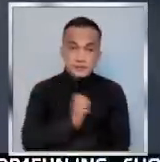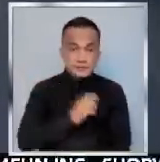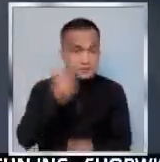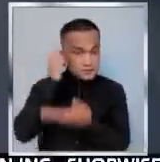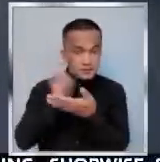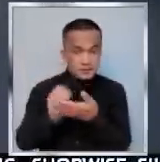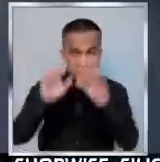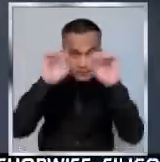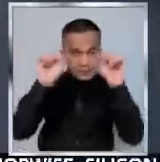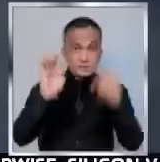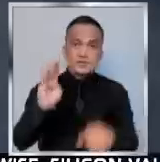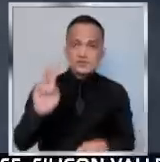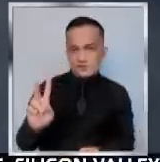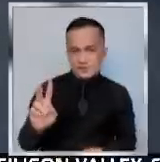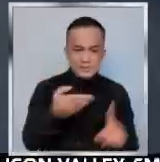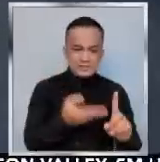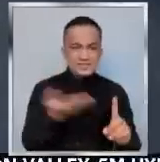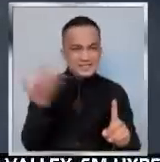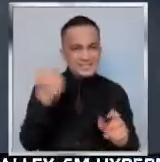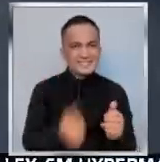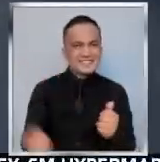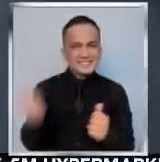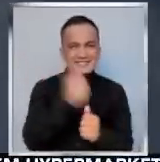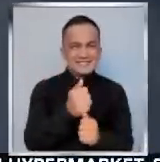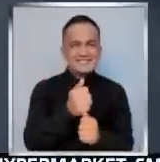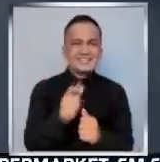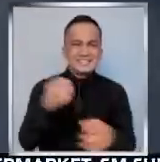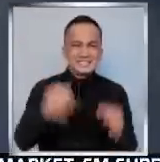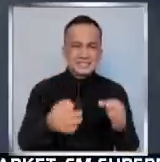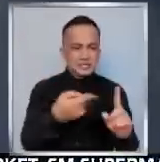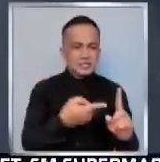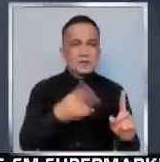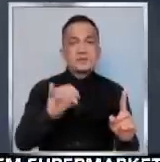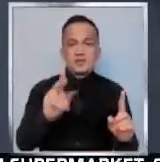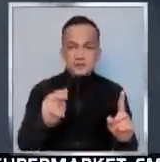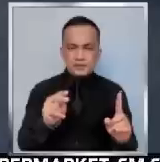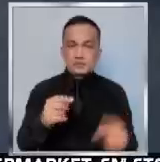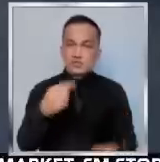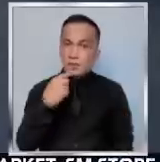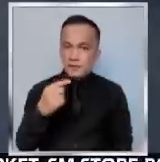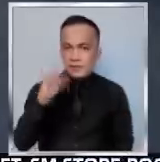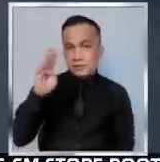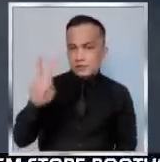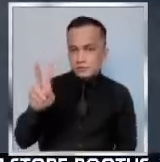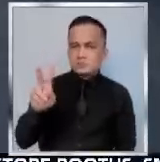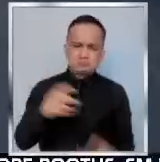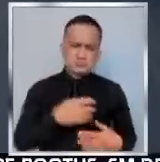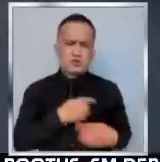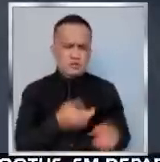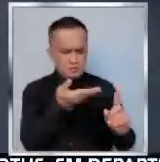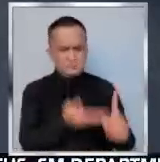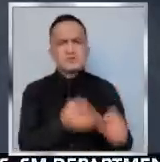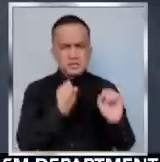Bongbong Marcos si dating Chief Justice Lucas Bersamin. Tiwala raw ang Pangulo na magagampanan ni Bersamin ang kanyang